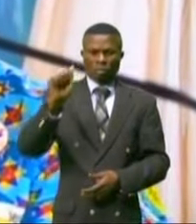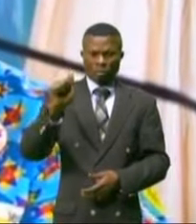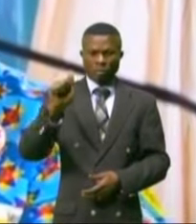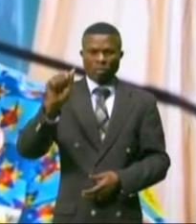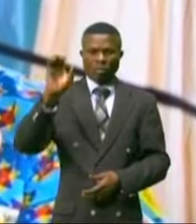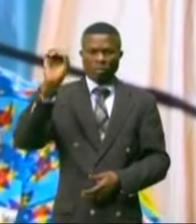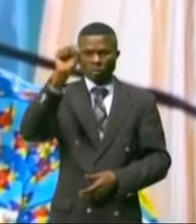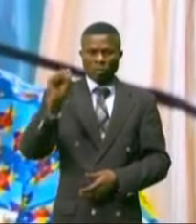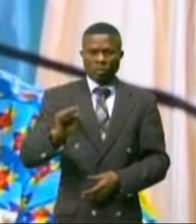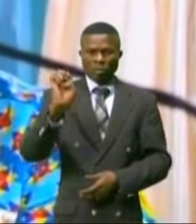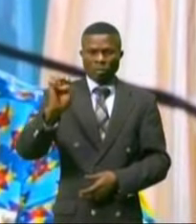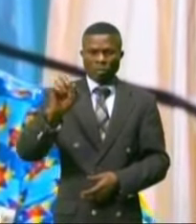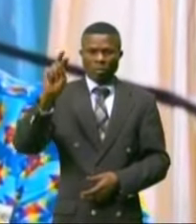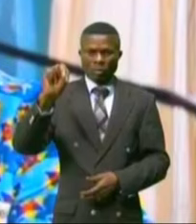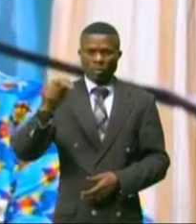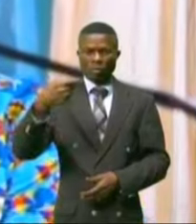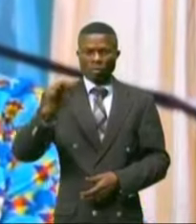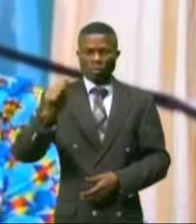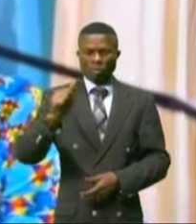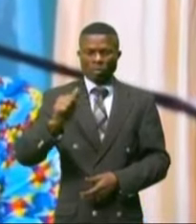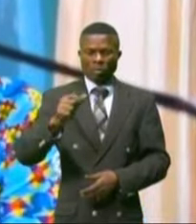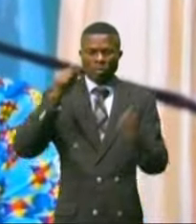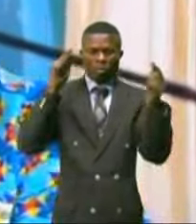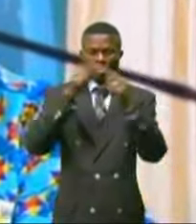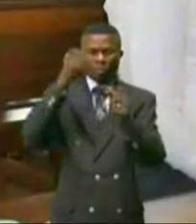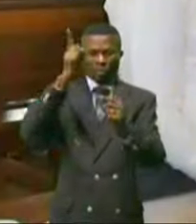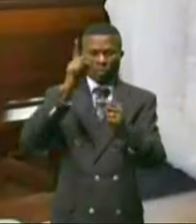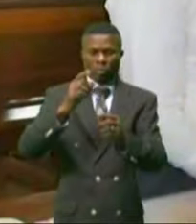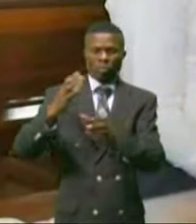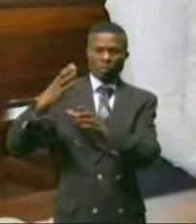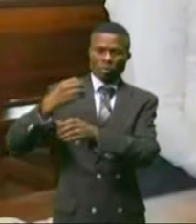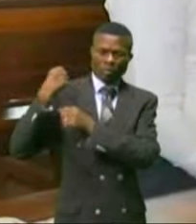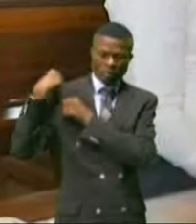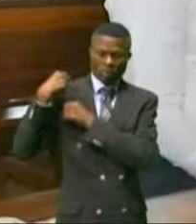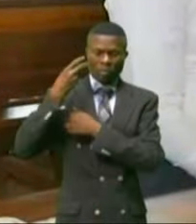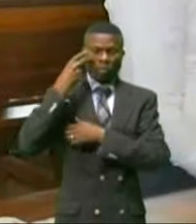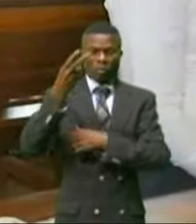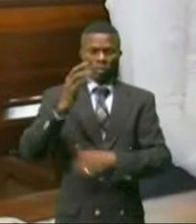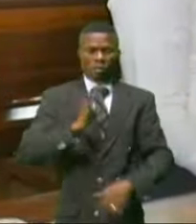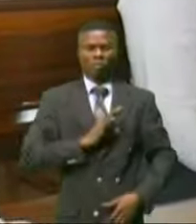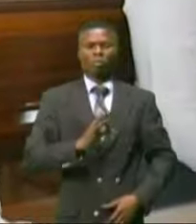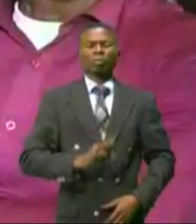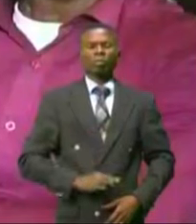comme objectif l'appropriation et l'application de la vision du chef